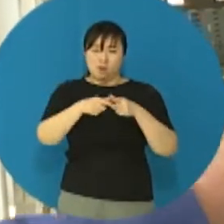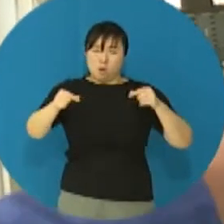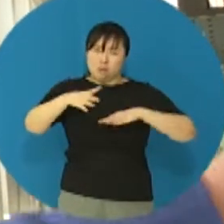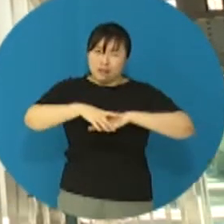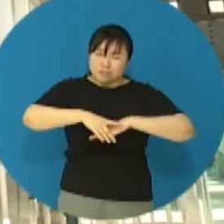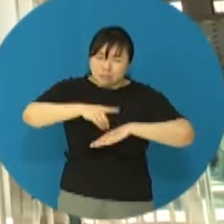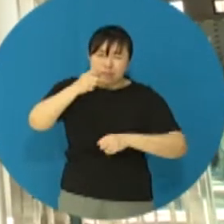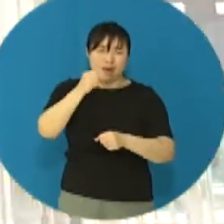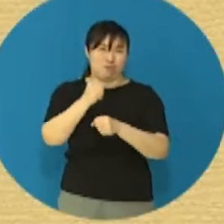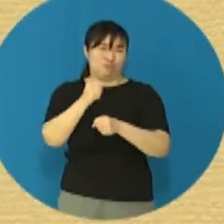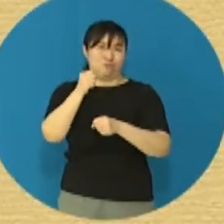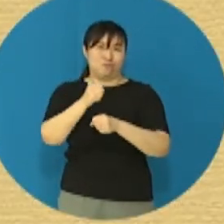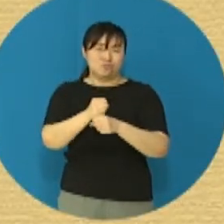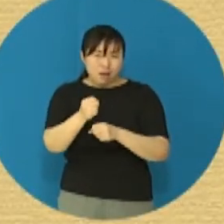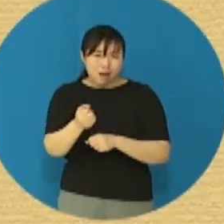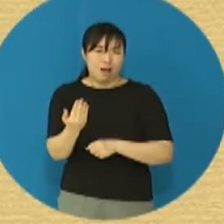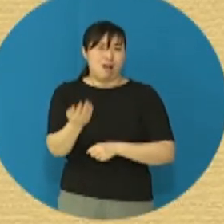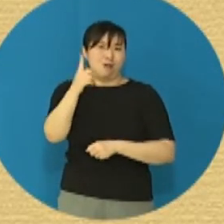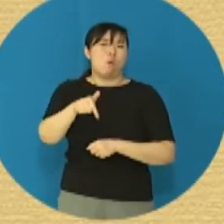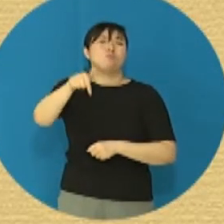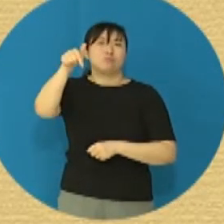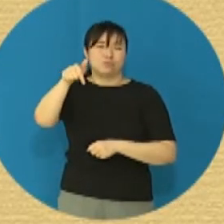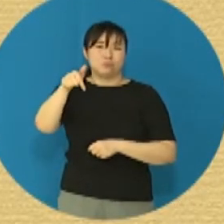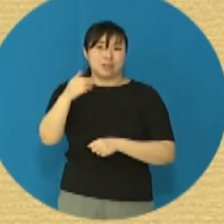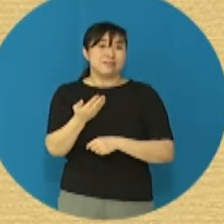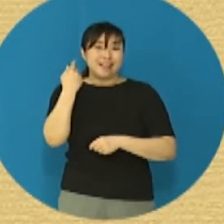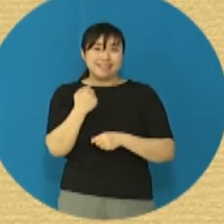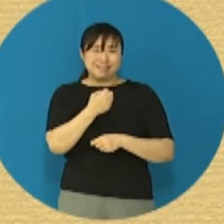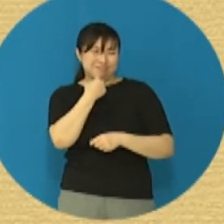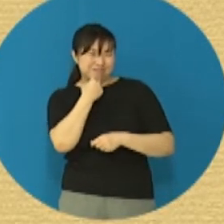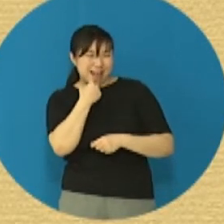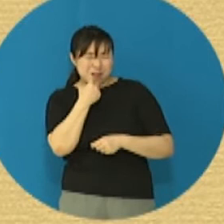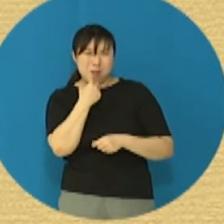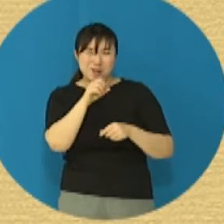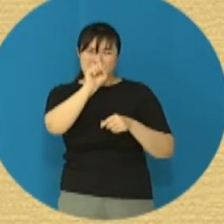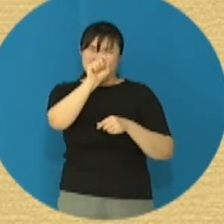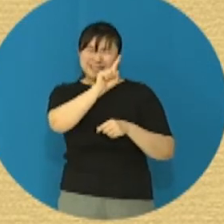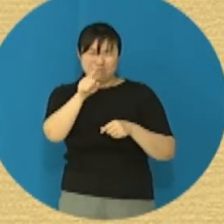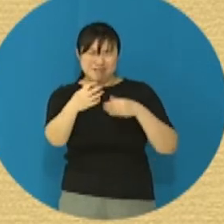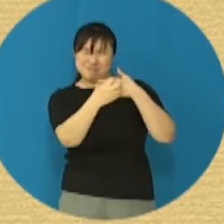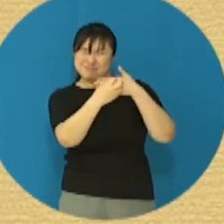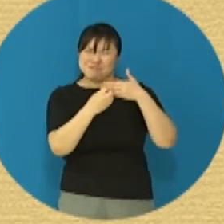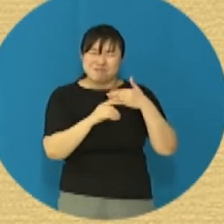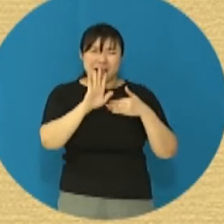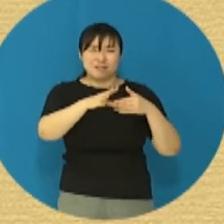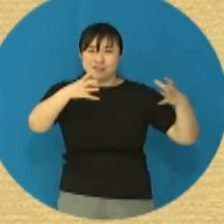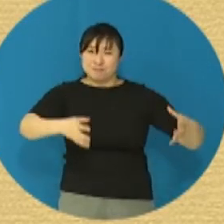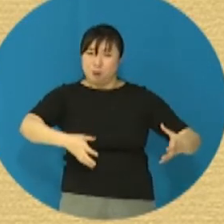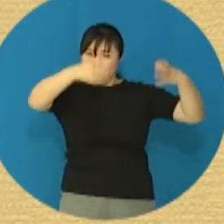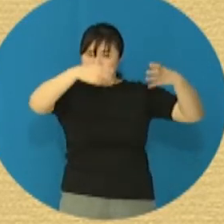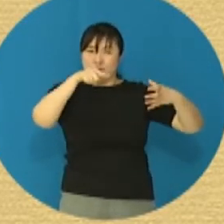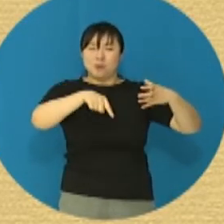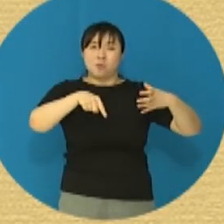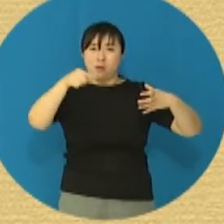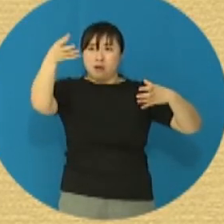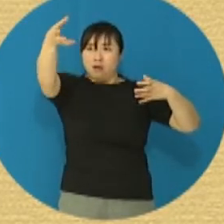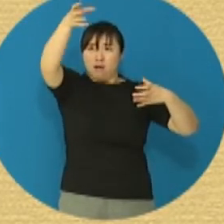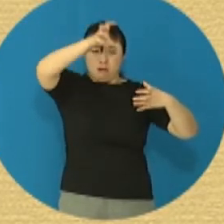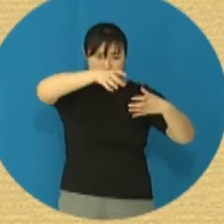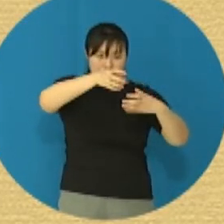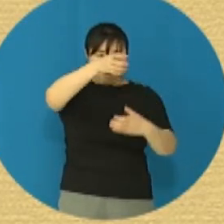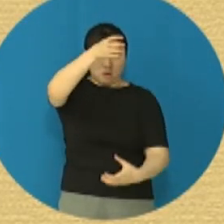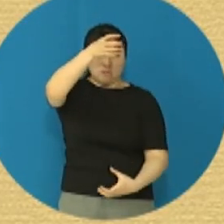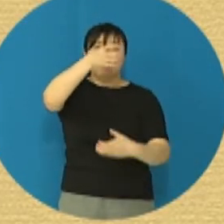なんかがここにあるんですよ。地下で見ていただいたですね、 はい、 鋳鉄製の吸い込み管はですね、このポンプ